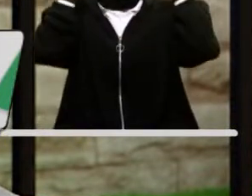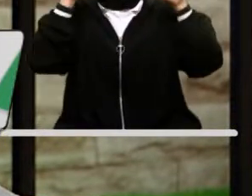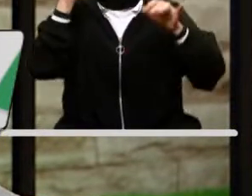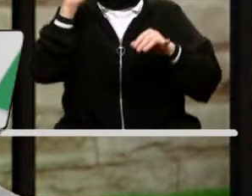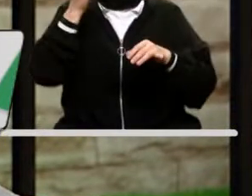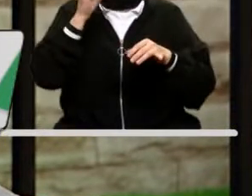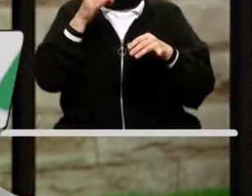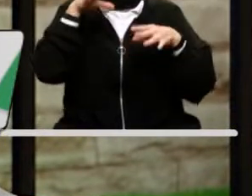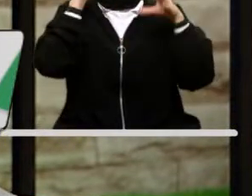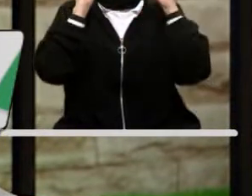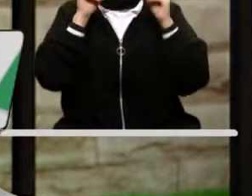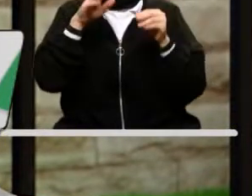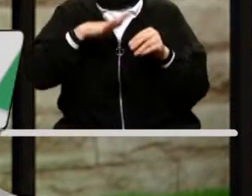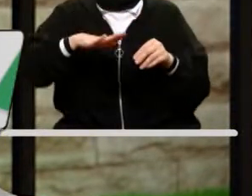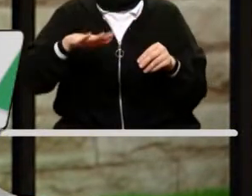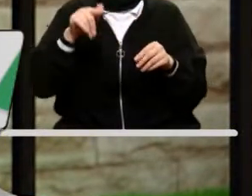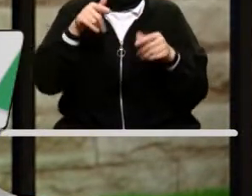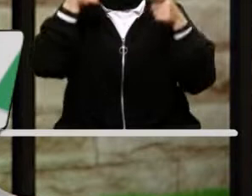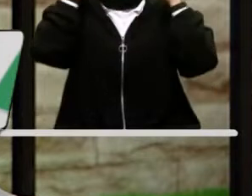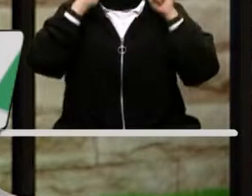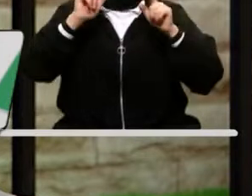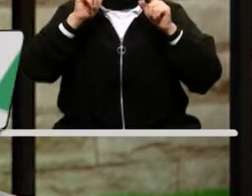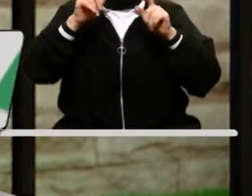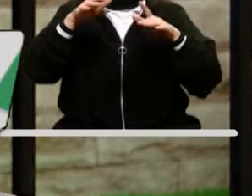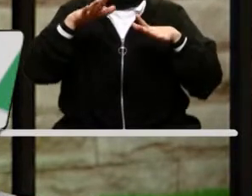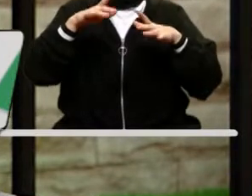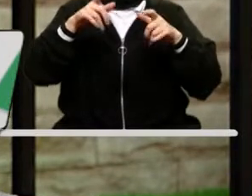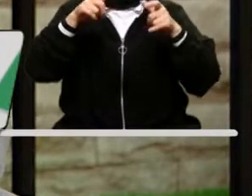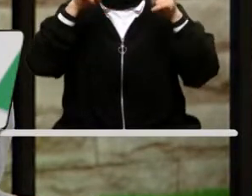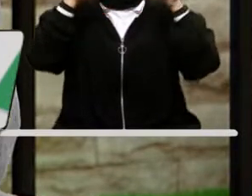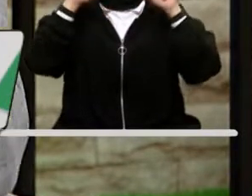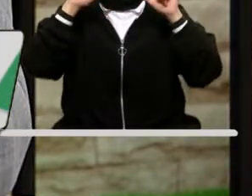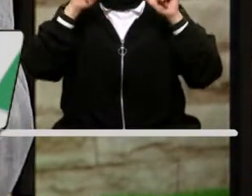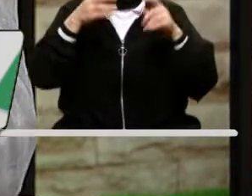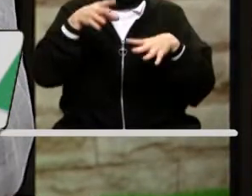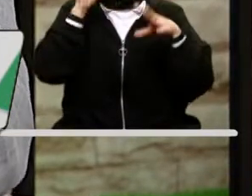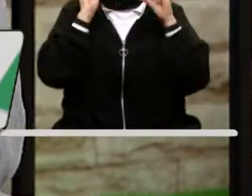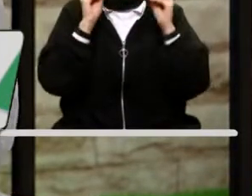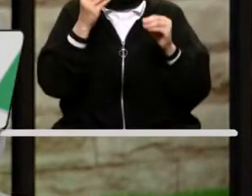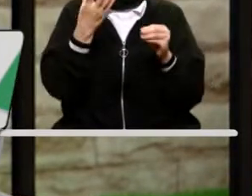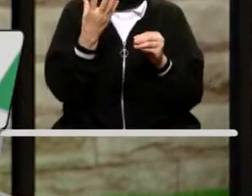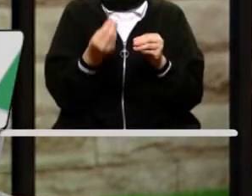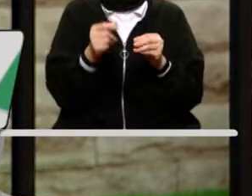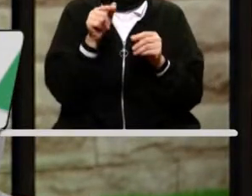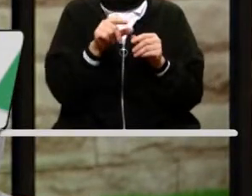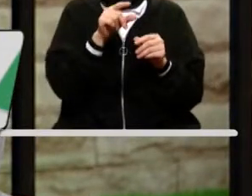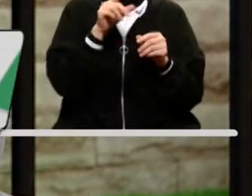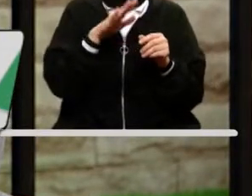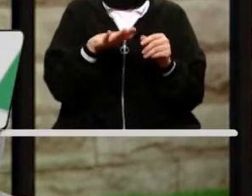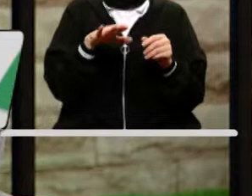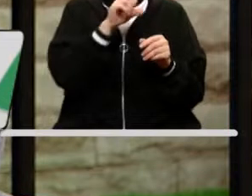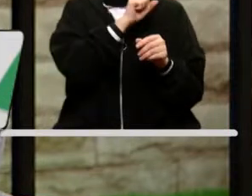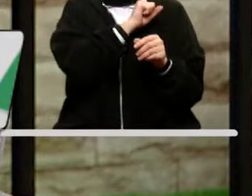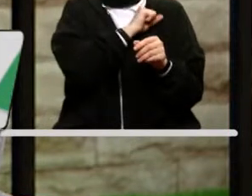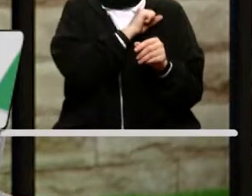olur kendiliğinden. Çünkü çocuğa dersiniz ki yani çocuğun bir takım değer yargıları vardır. Değer yargılarını geliştirirseniz korku bu